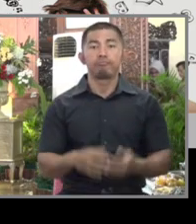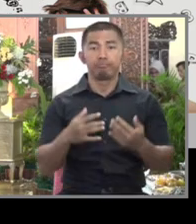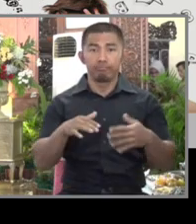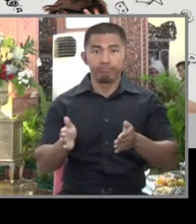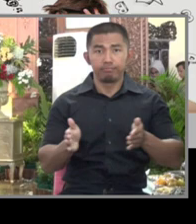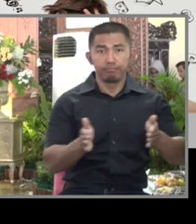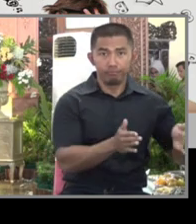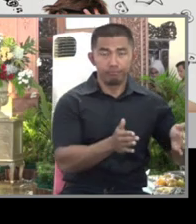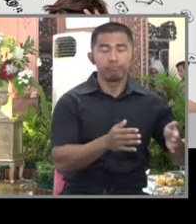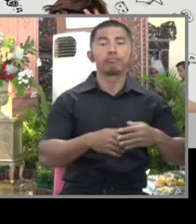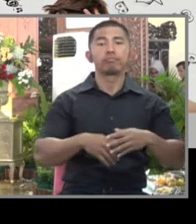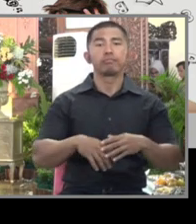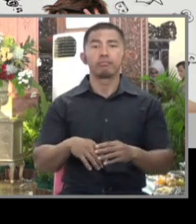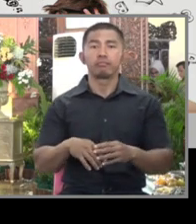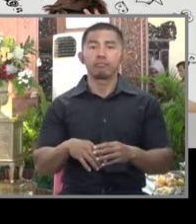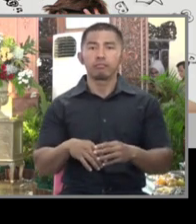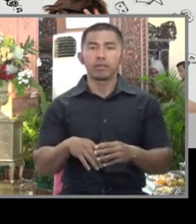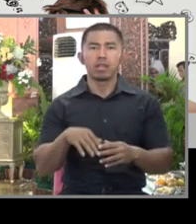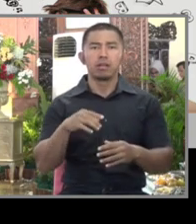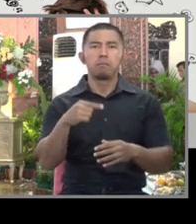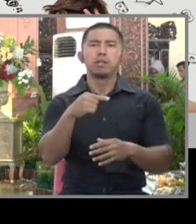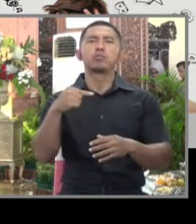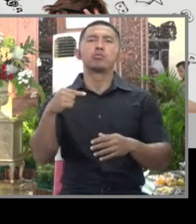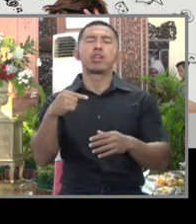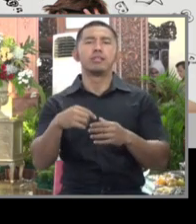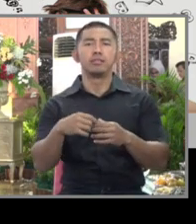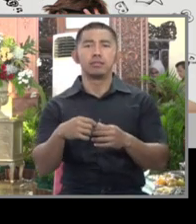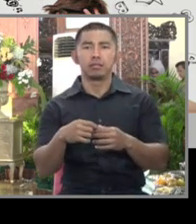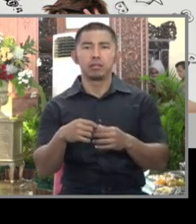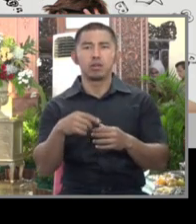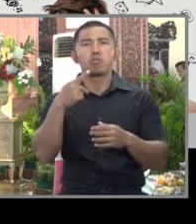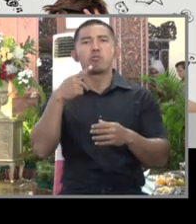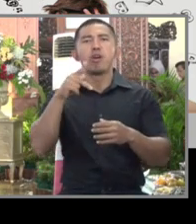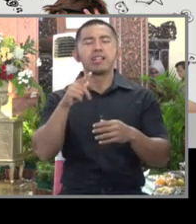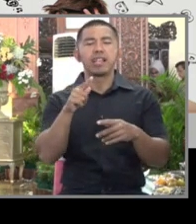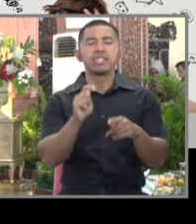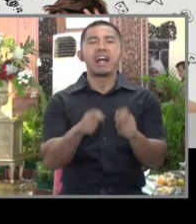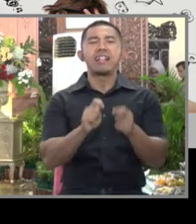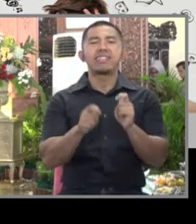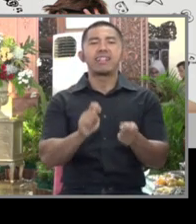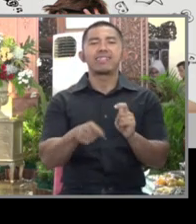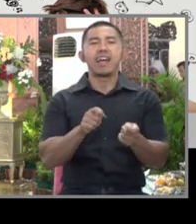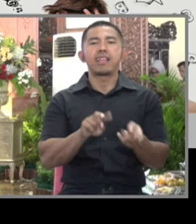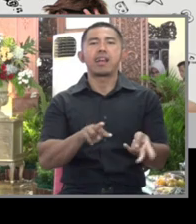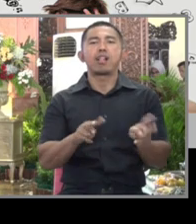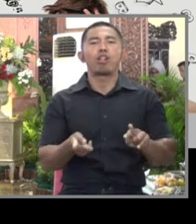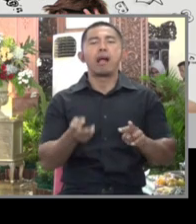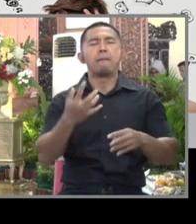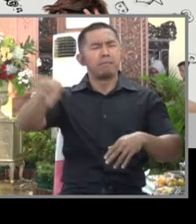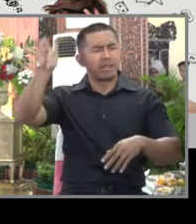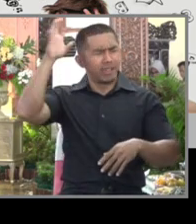Kemudian masih belum optimalnya pula kualitas tata kelola pemerintahan.